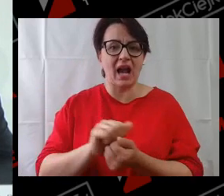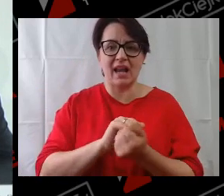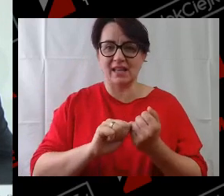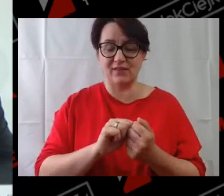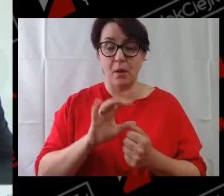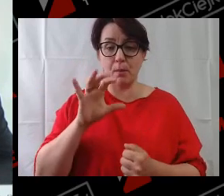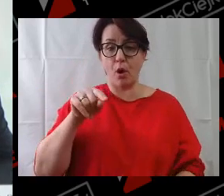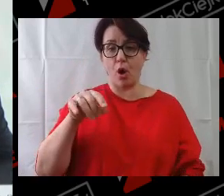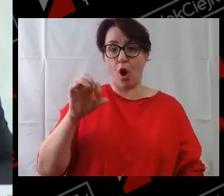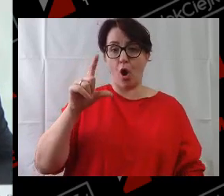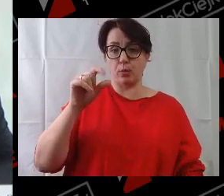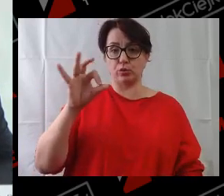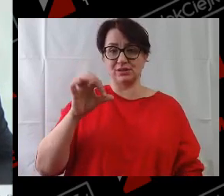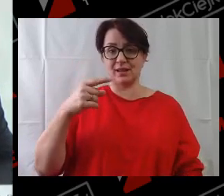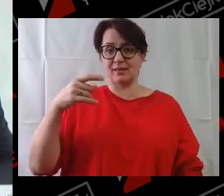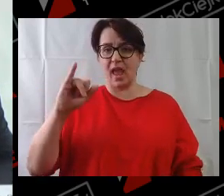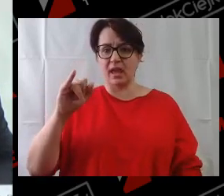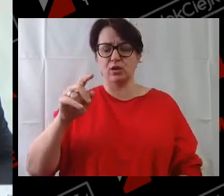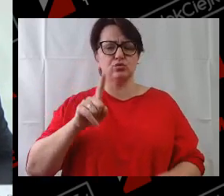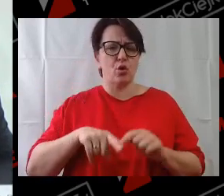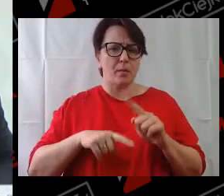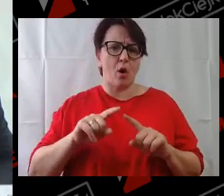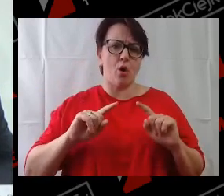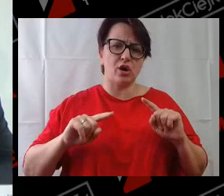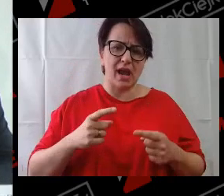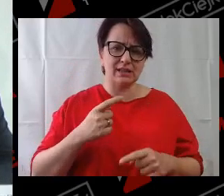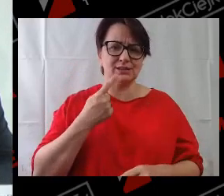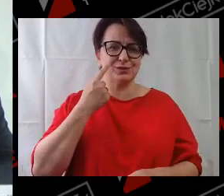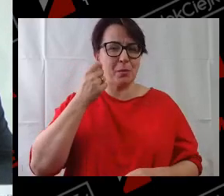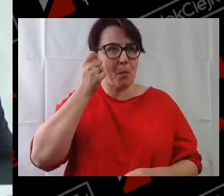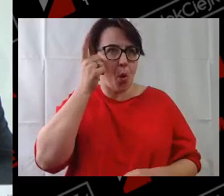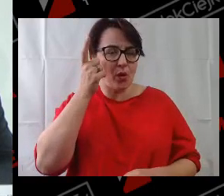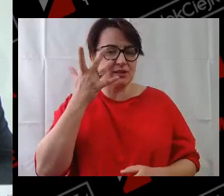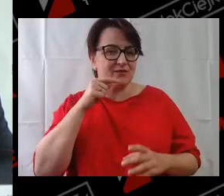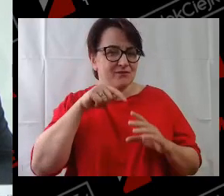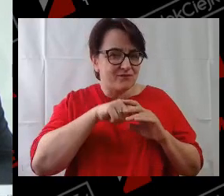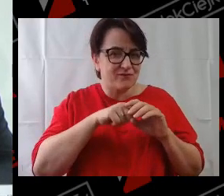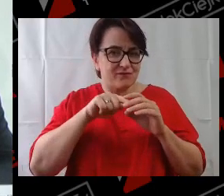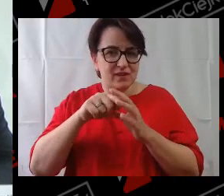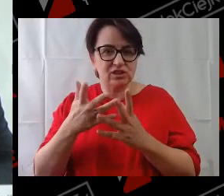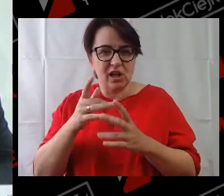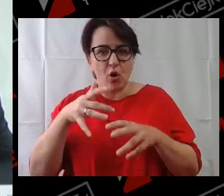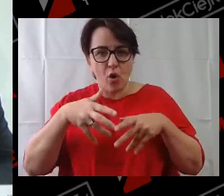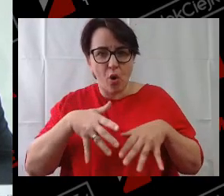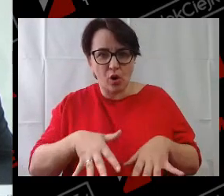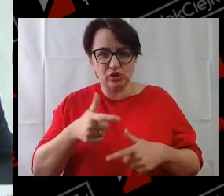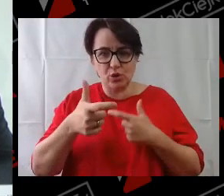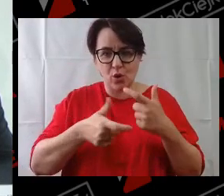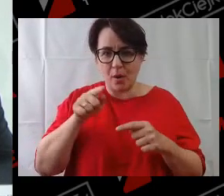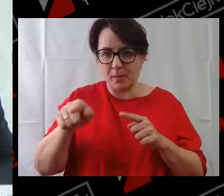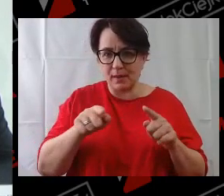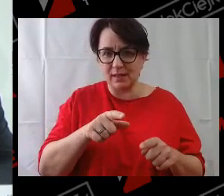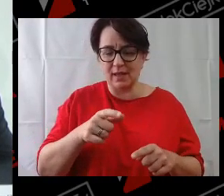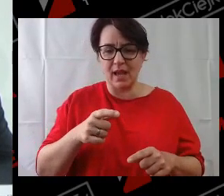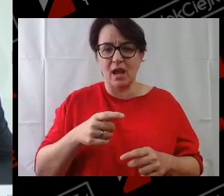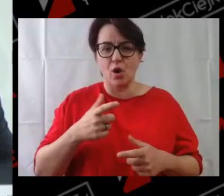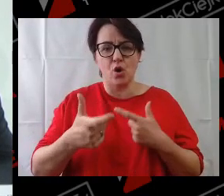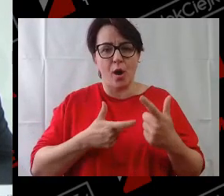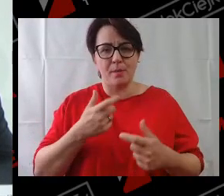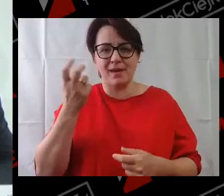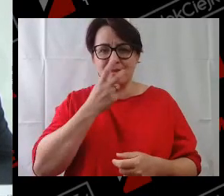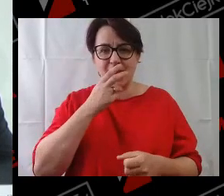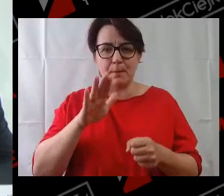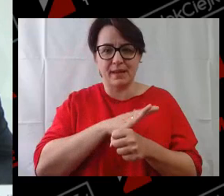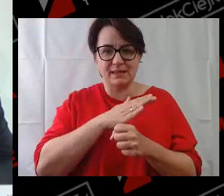prostu działaj z jakąś organizacją dosyć sprytną potrafi Wchodzi tam gdzie chce zapuszczać korzenie i robić jakieś interesy